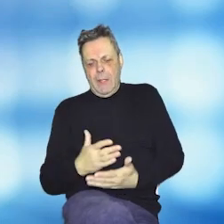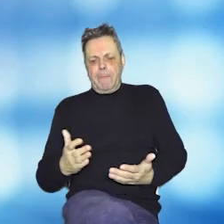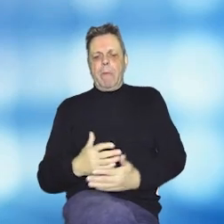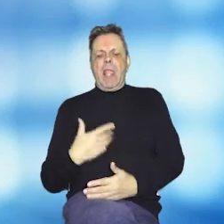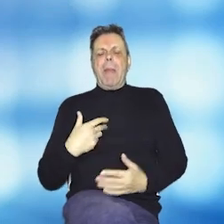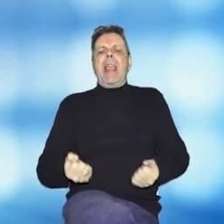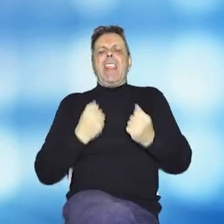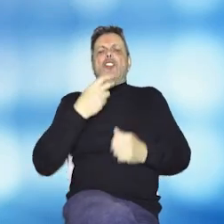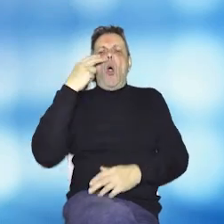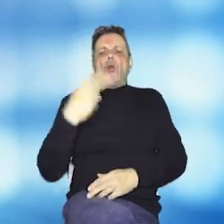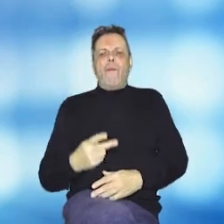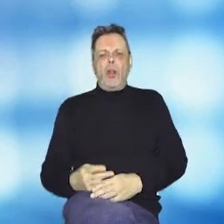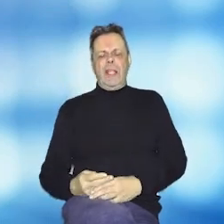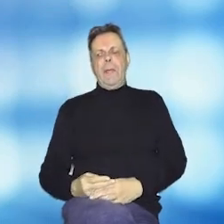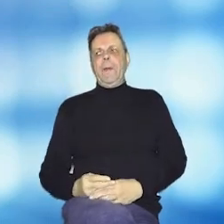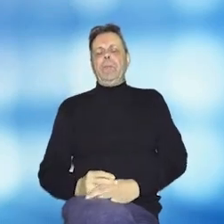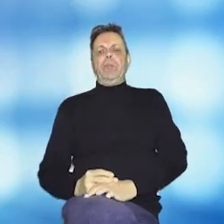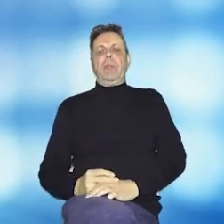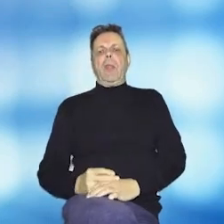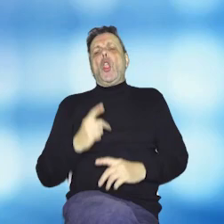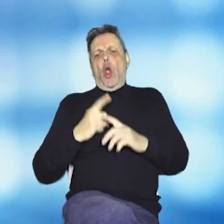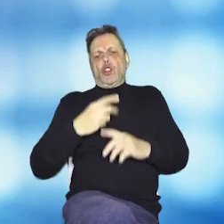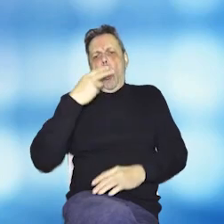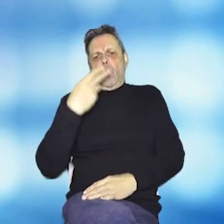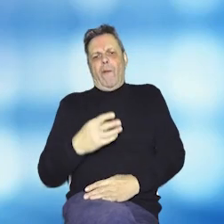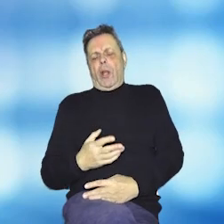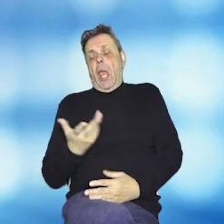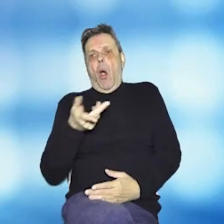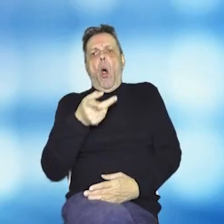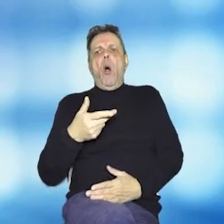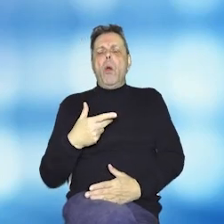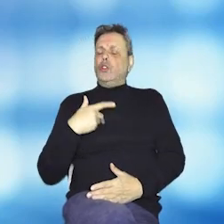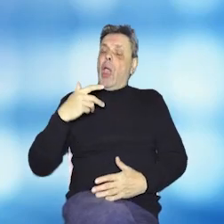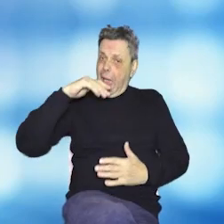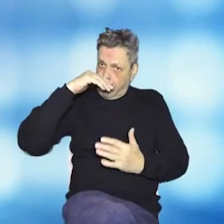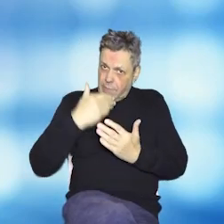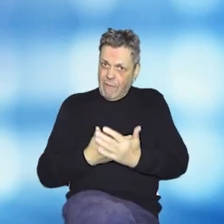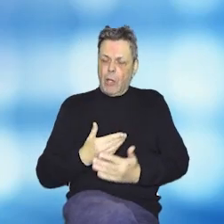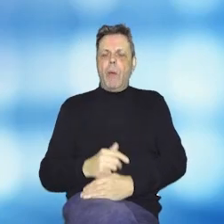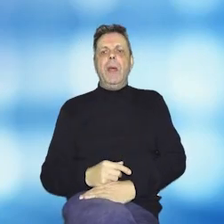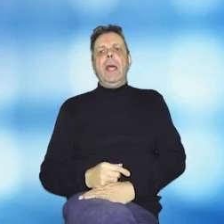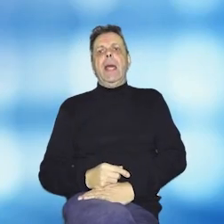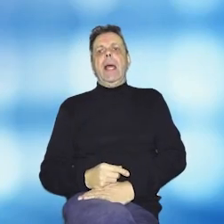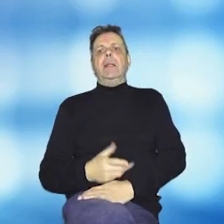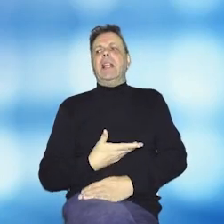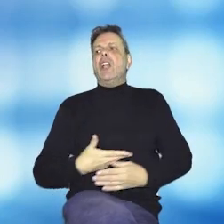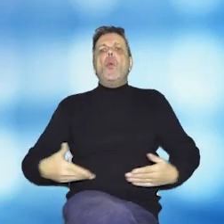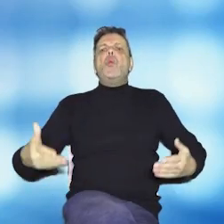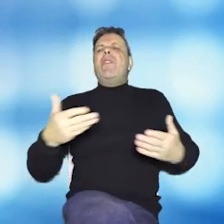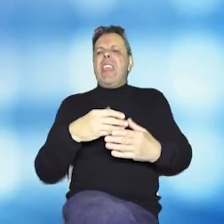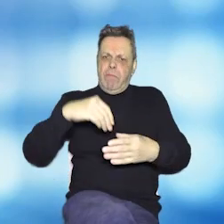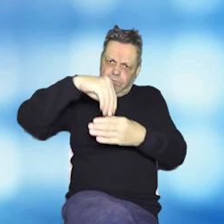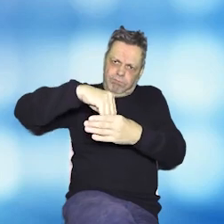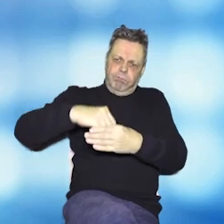je teško relevantno odgovoriti. Ono što vjerujem da su svi